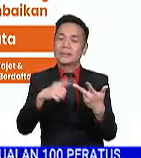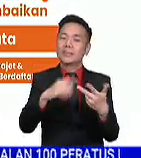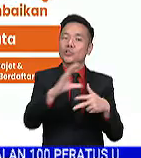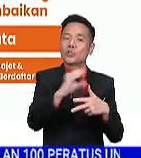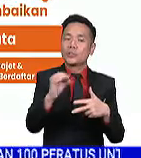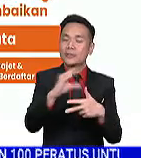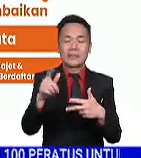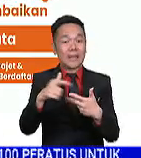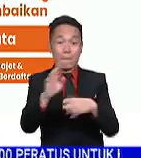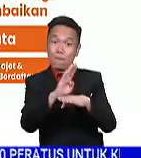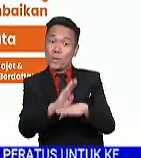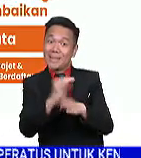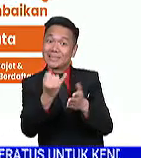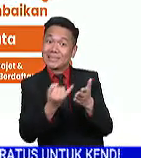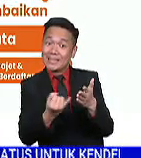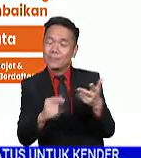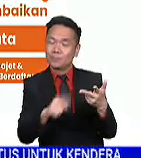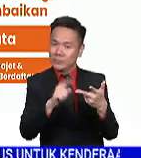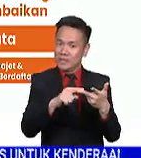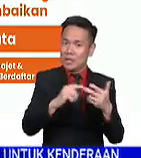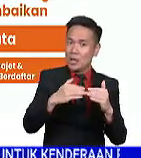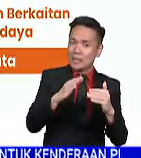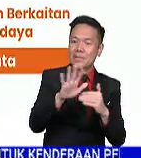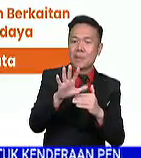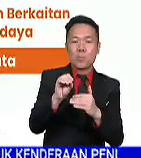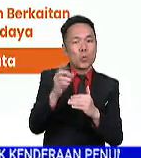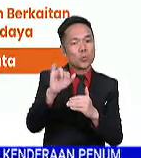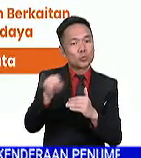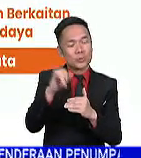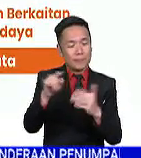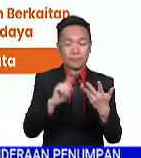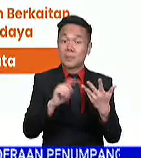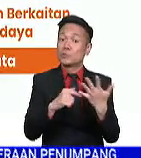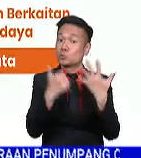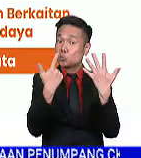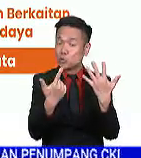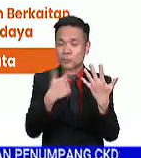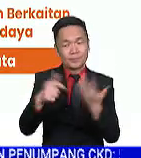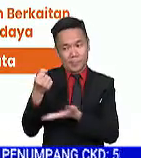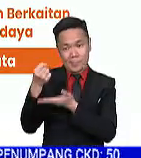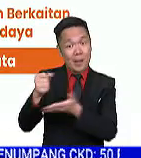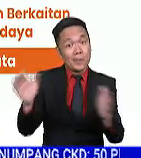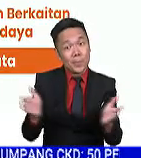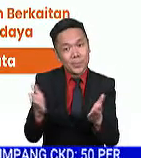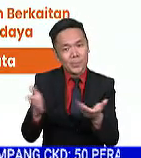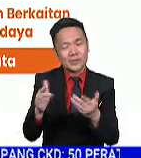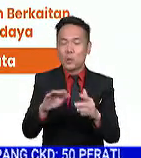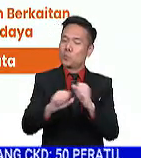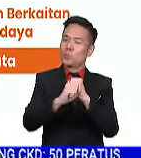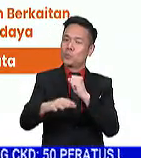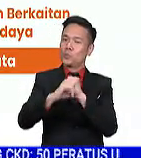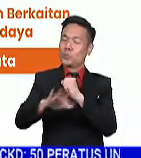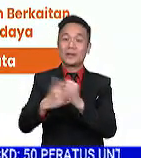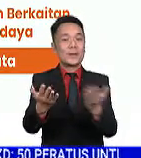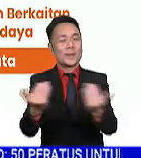program berkaitan seni dan budaya dengan peruntukan RM50 juta. Dan ketujuh, dana galakan bagi aktiviti promosi serta